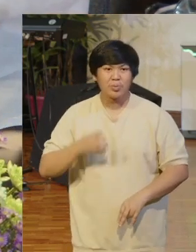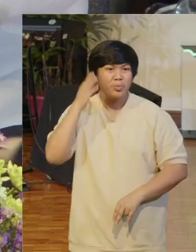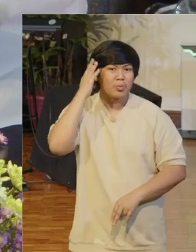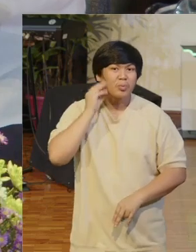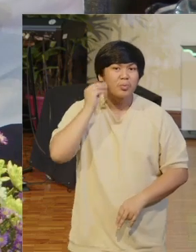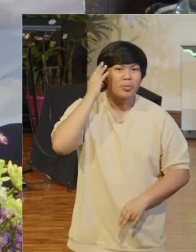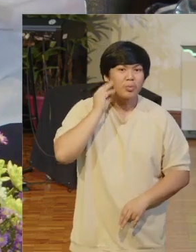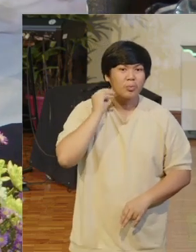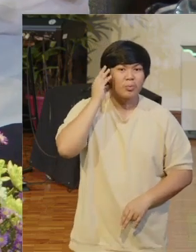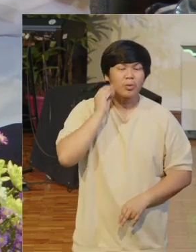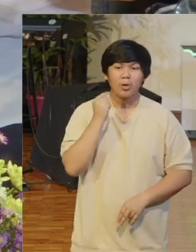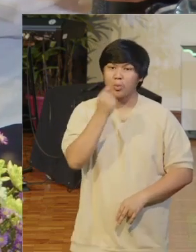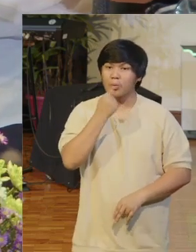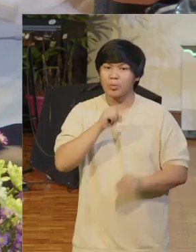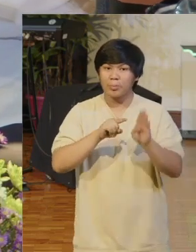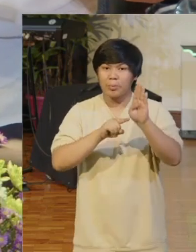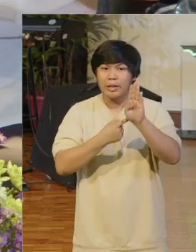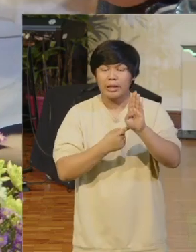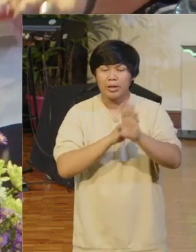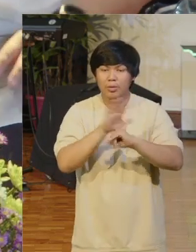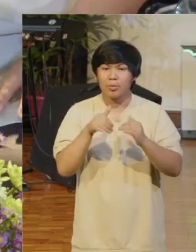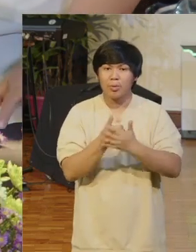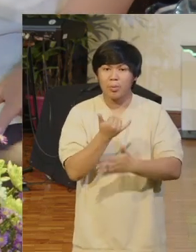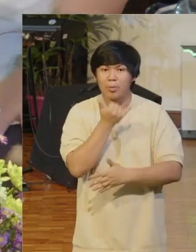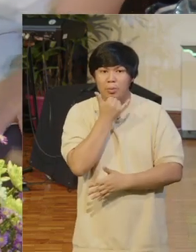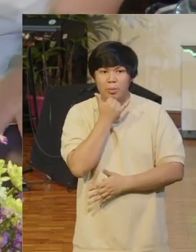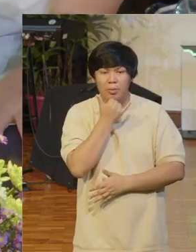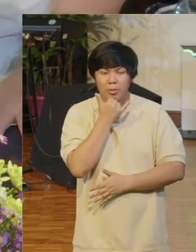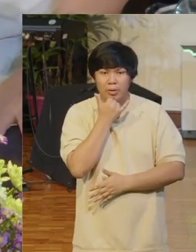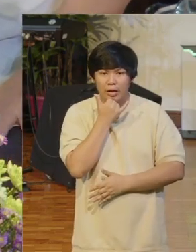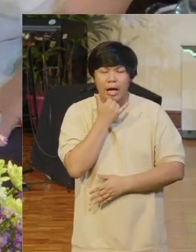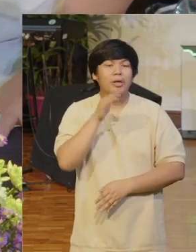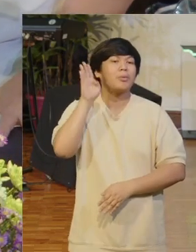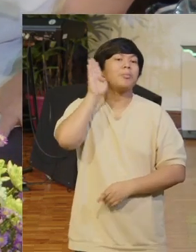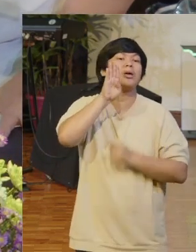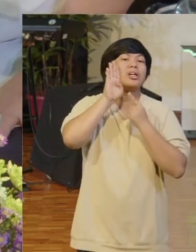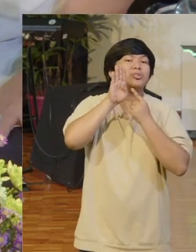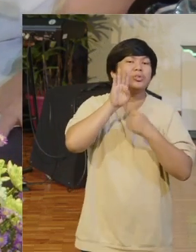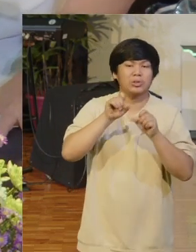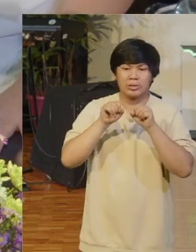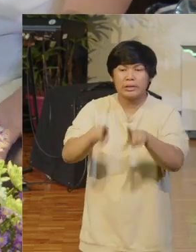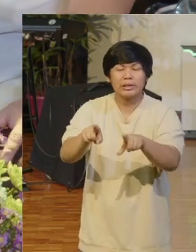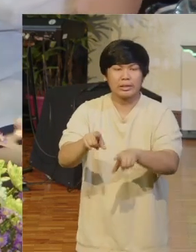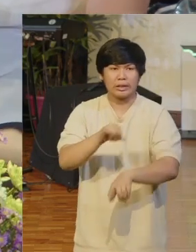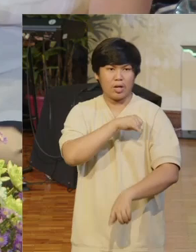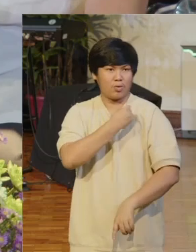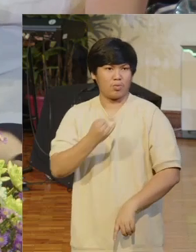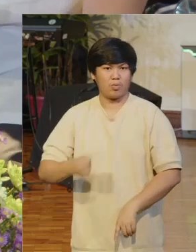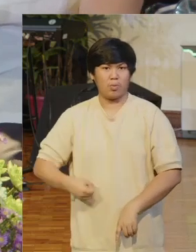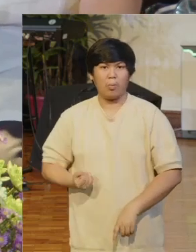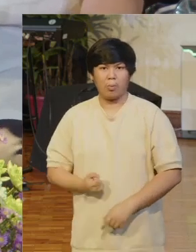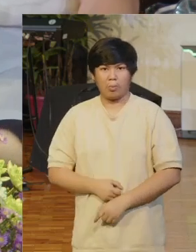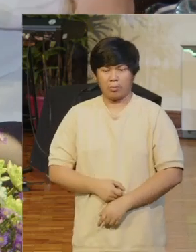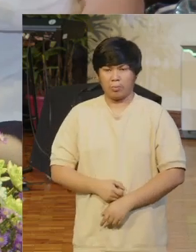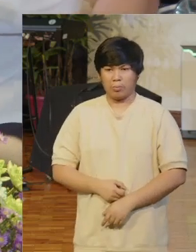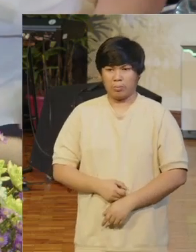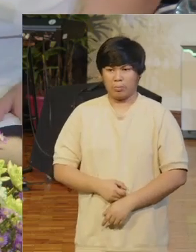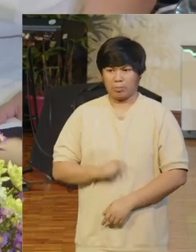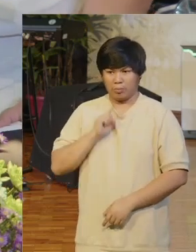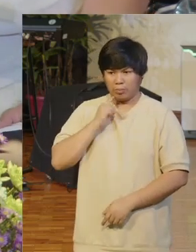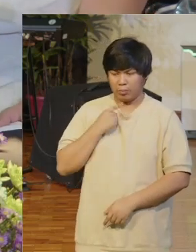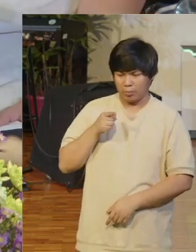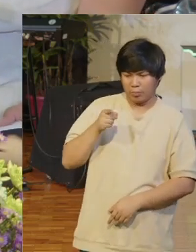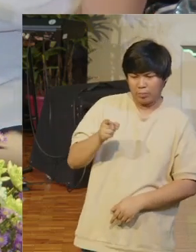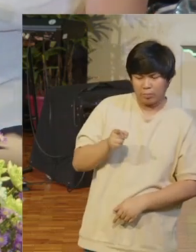sino nagumpisa ng lahat ng masamang nangyari sa Kanya? Yung Kanyang sariling mga kapatid. Dahil inggit sa Kanya, dahil siya ang